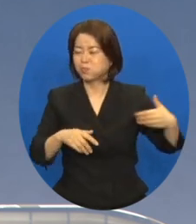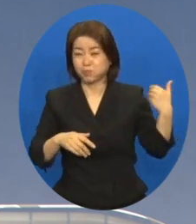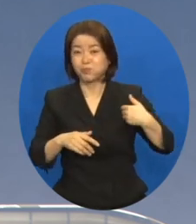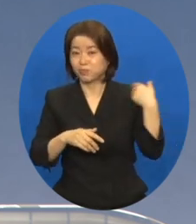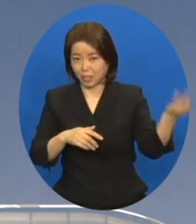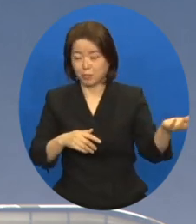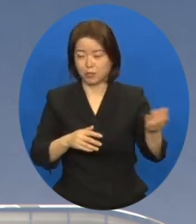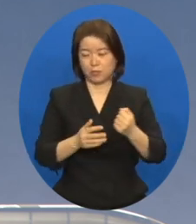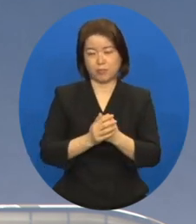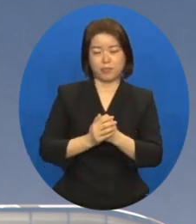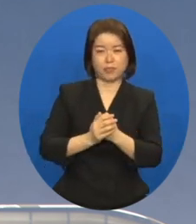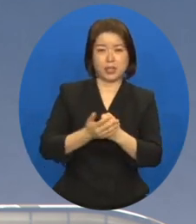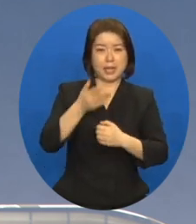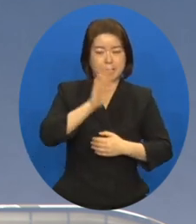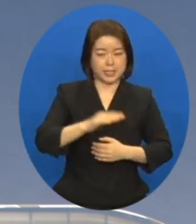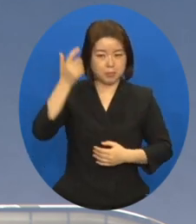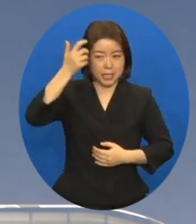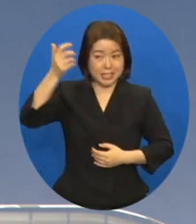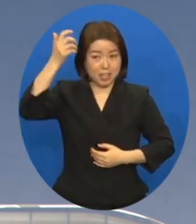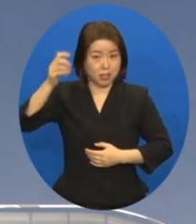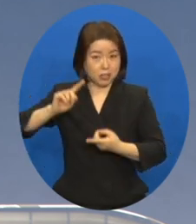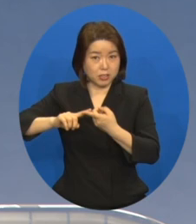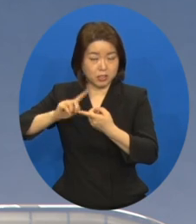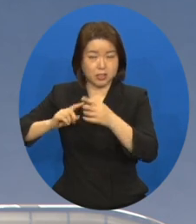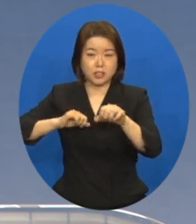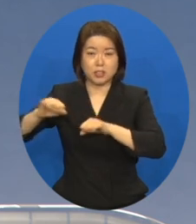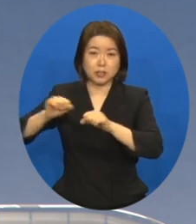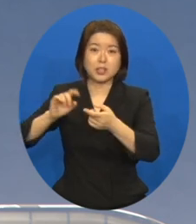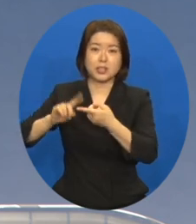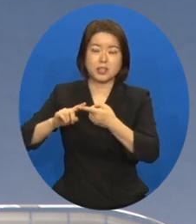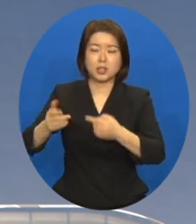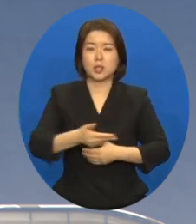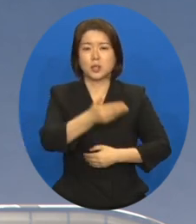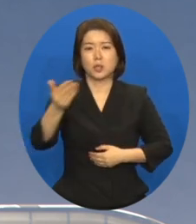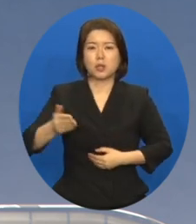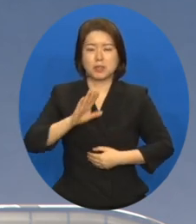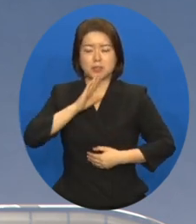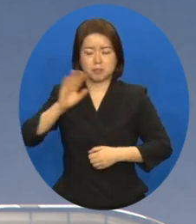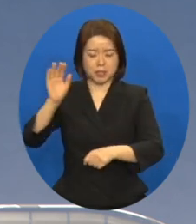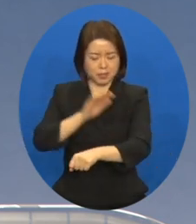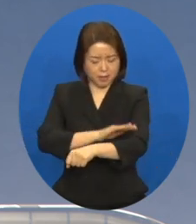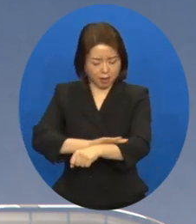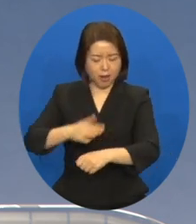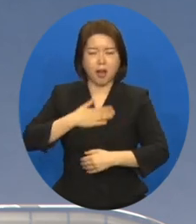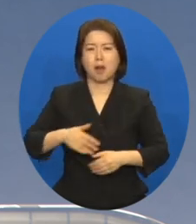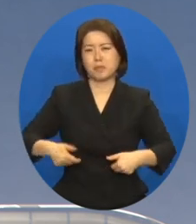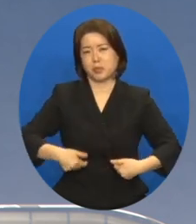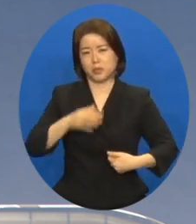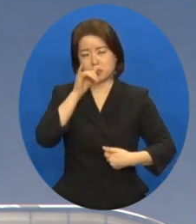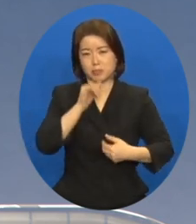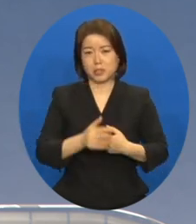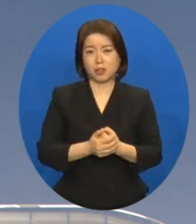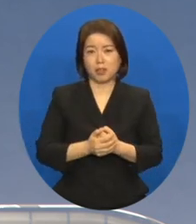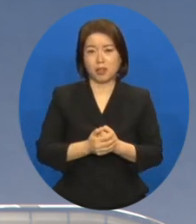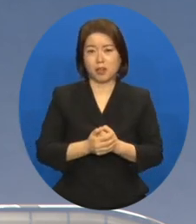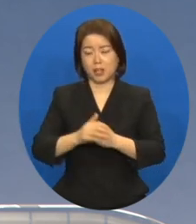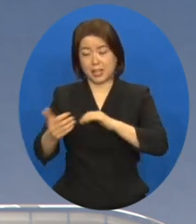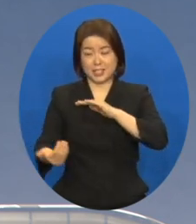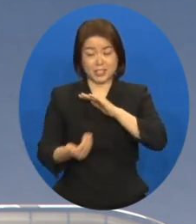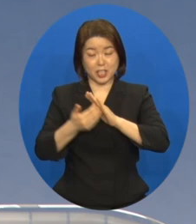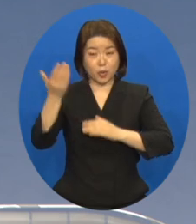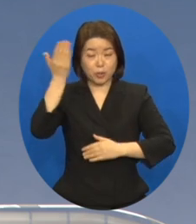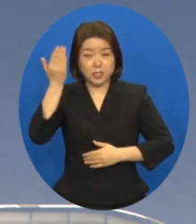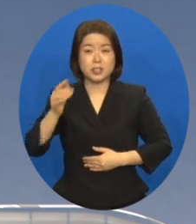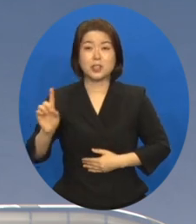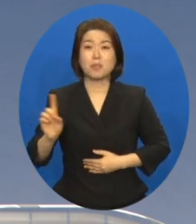영적인 역사에 대해서는 여러분은 정말 잘 알아야 합니다. 그 최고의 지식이